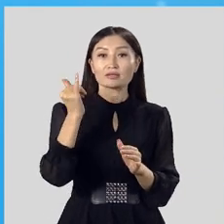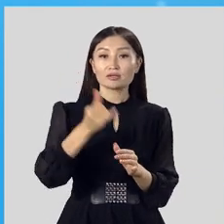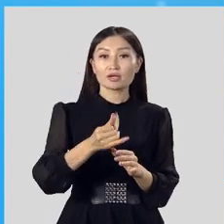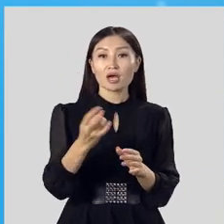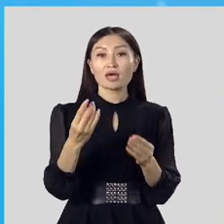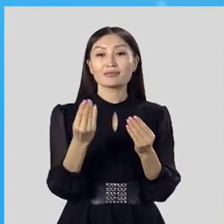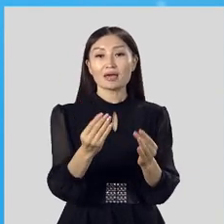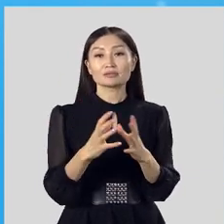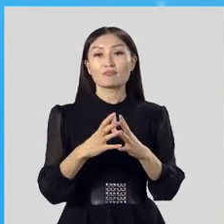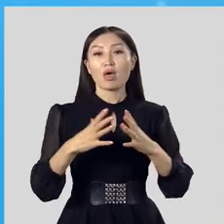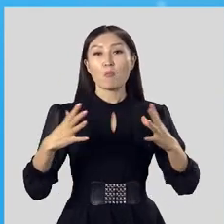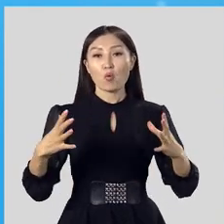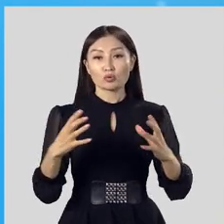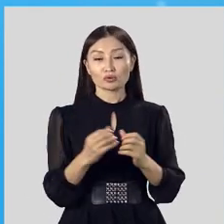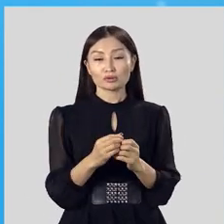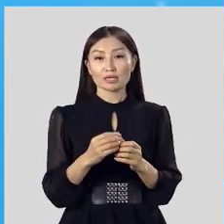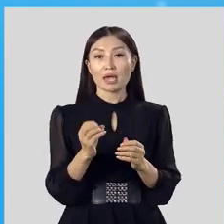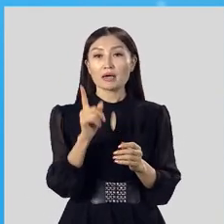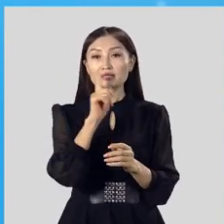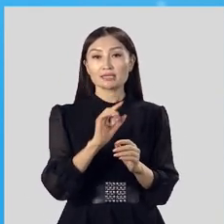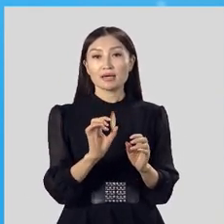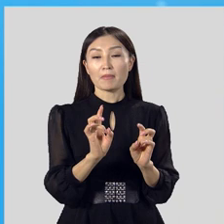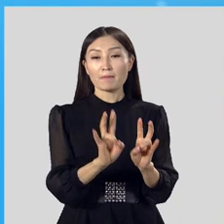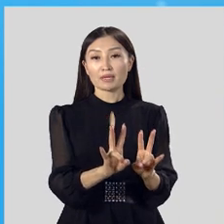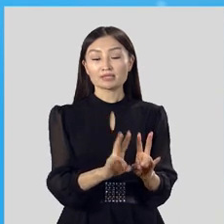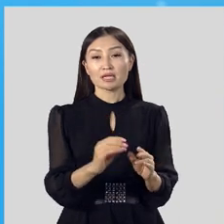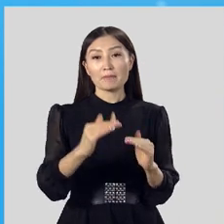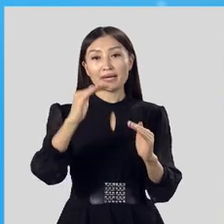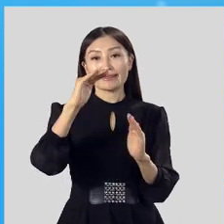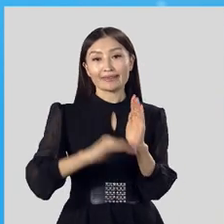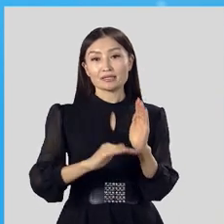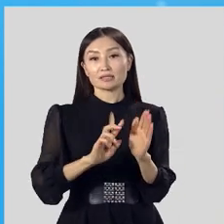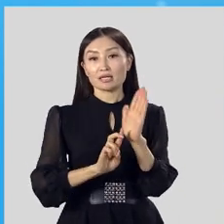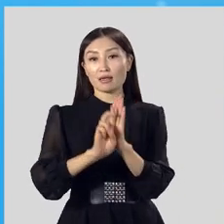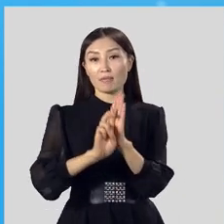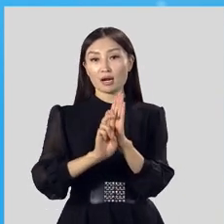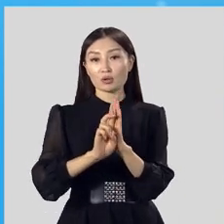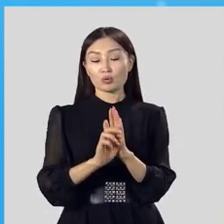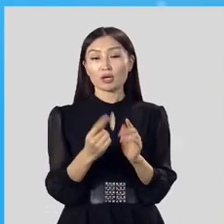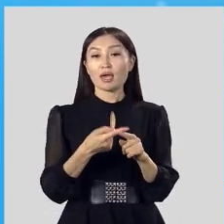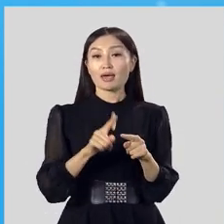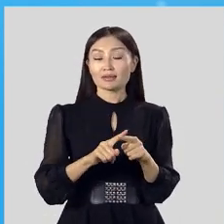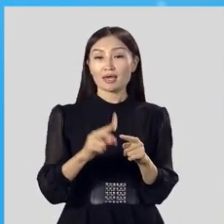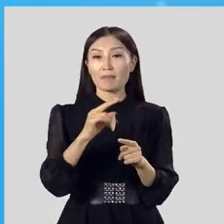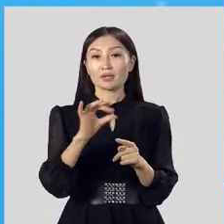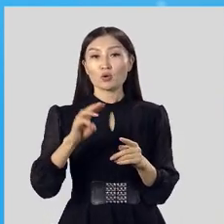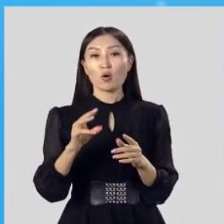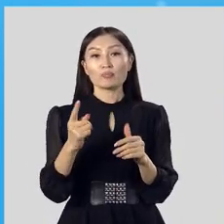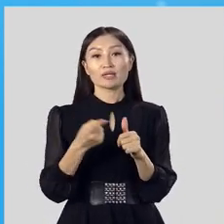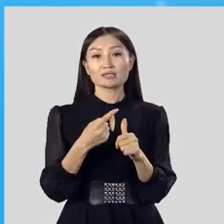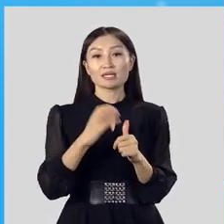им набухнуть, а затем подержать при пониженной температуре. Данный прием